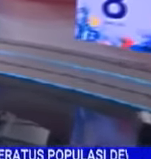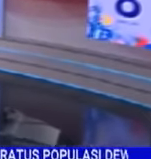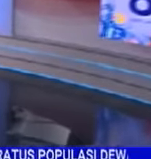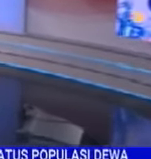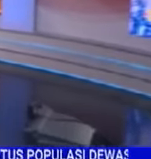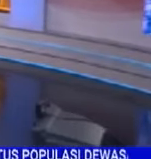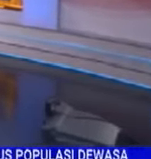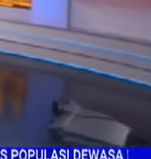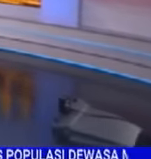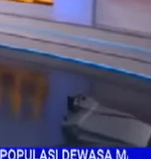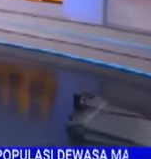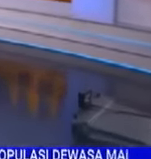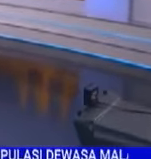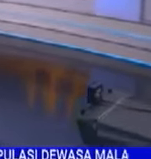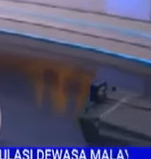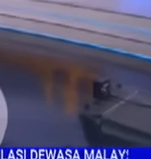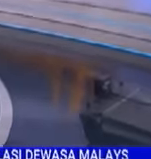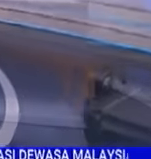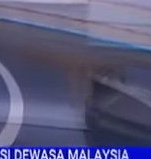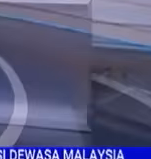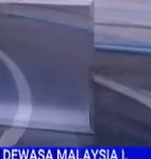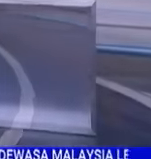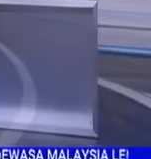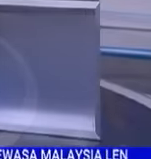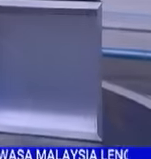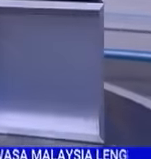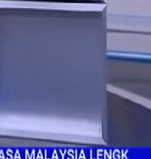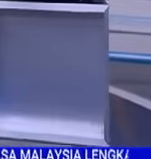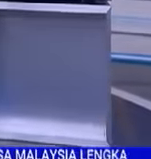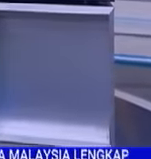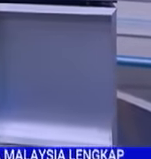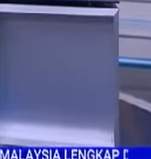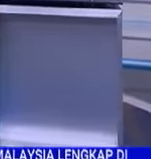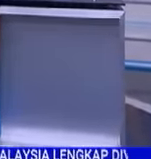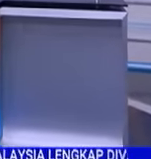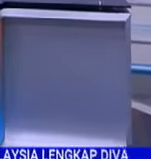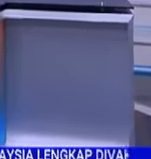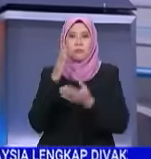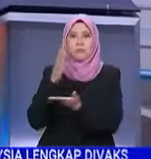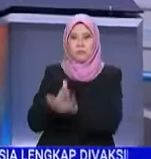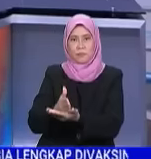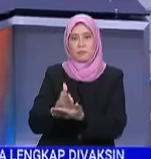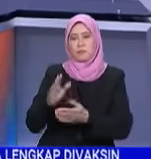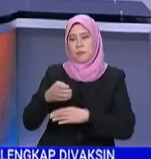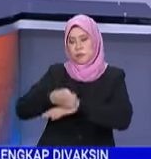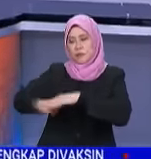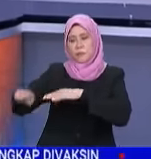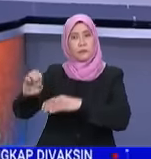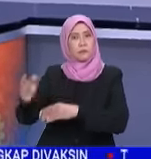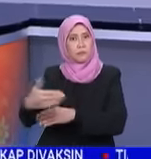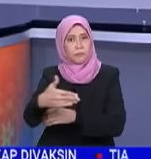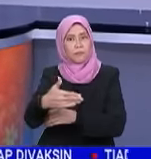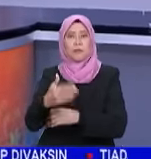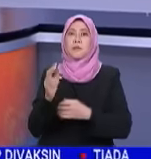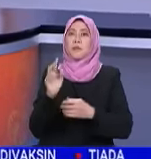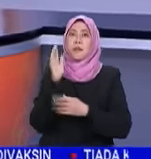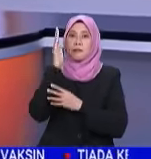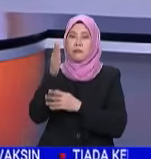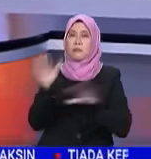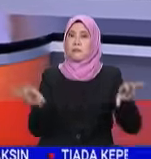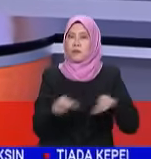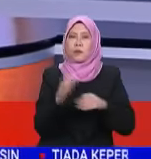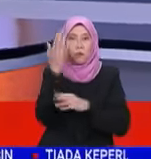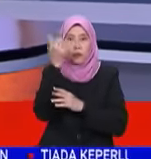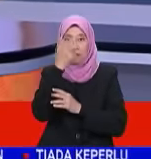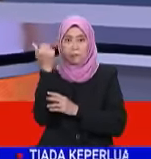wilayah saudara pengimpotan ayam seju beku dan menghentikan eksport ikan dua tindakan itu akan dilakukan sebagai